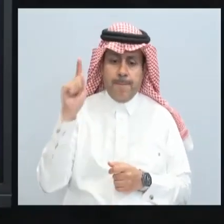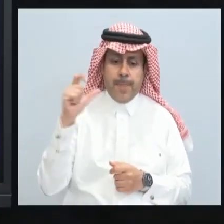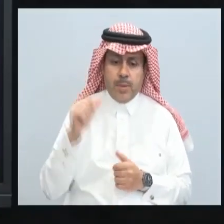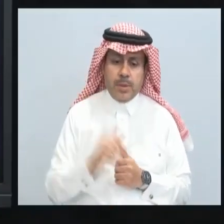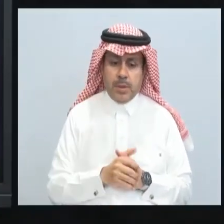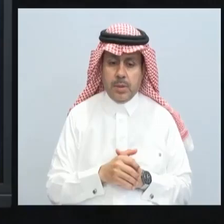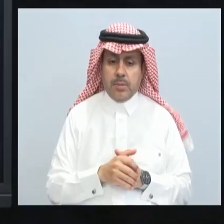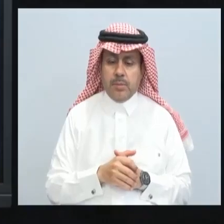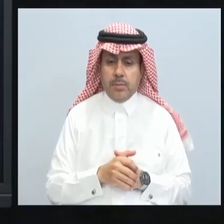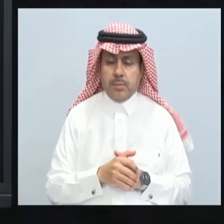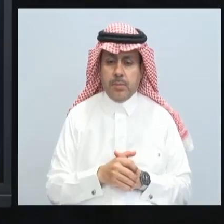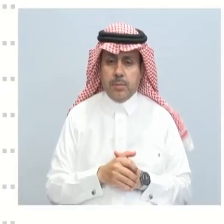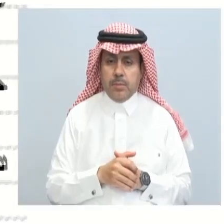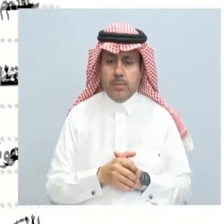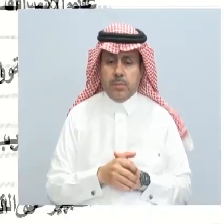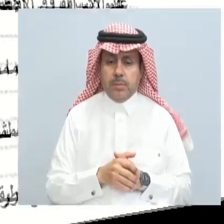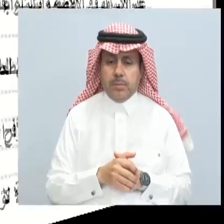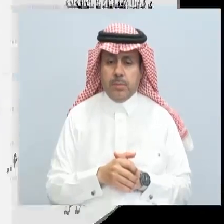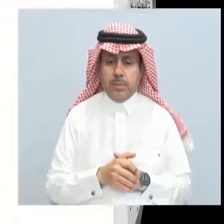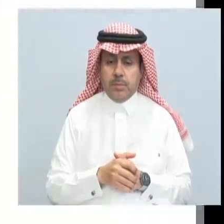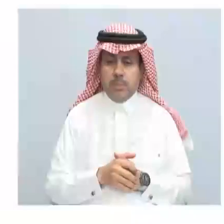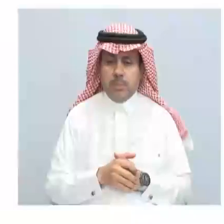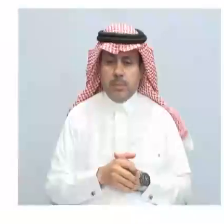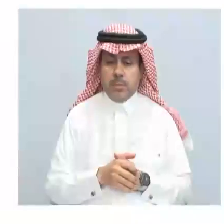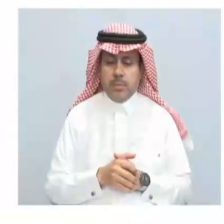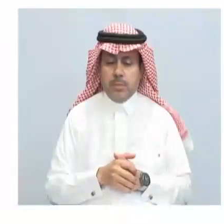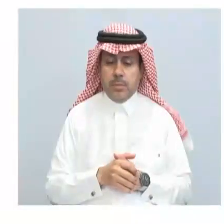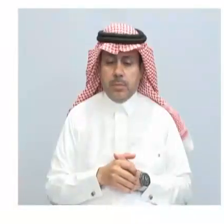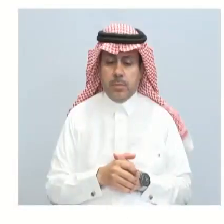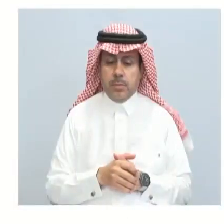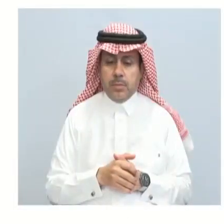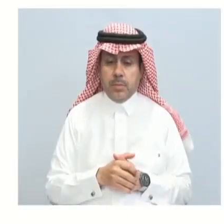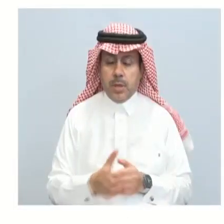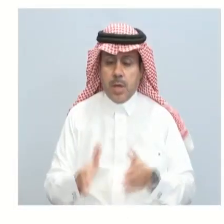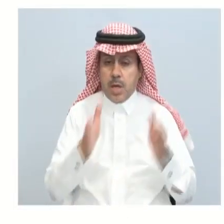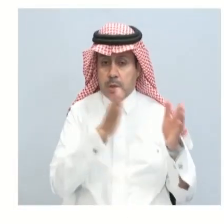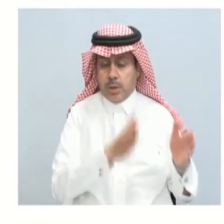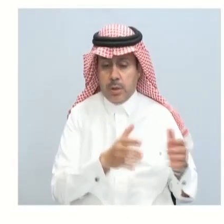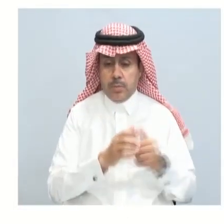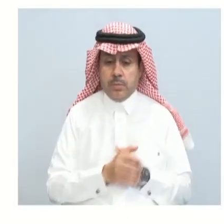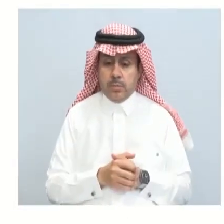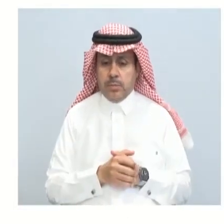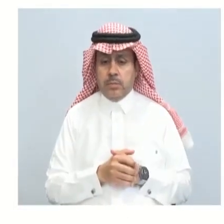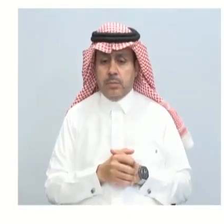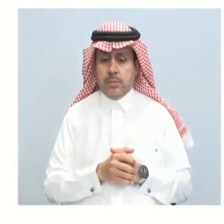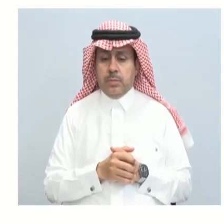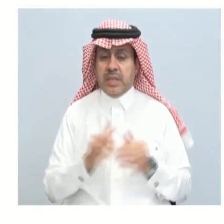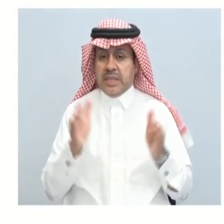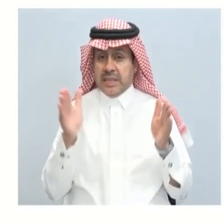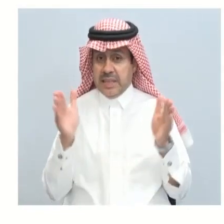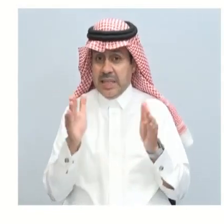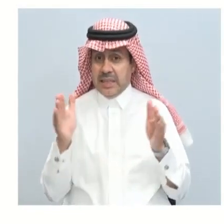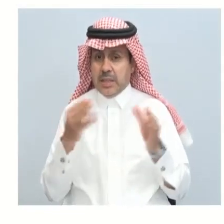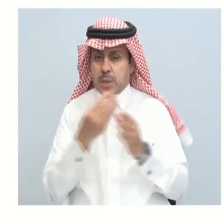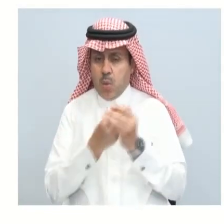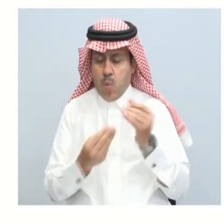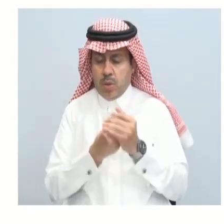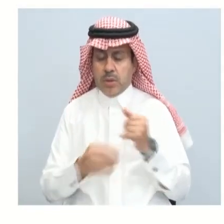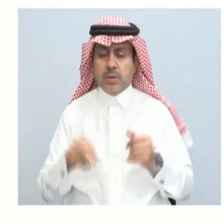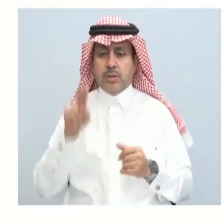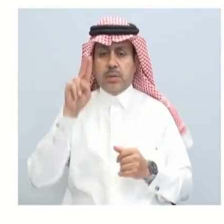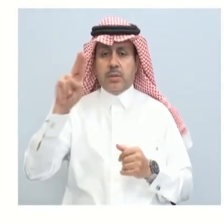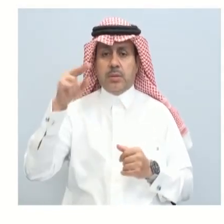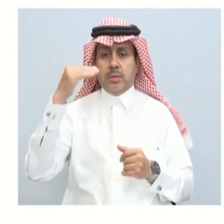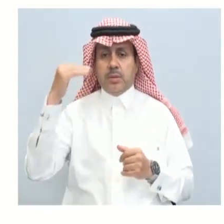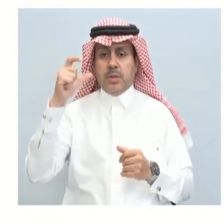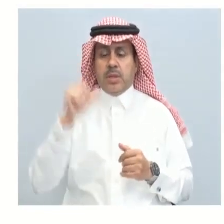ومتاحه بحمد الله تعالى هنا ناتي ايضا الى موضوع اخر من الموضوعات المتعلقه بالنكاح